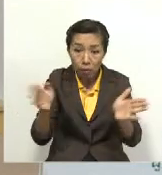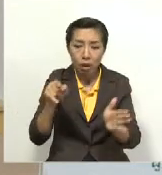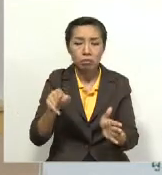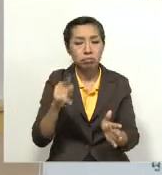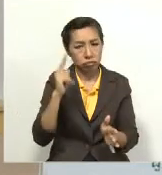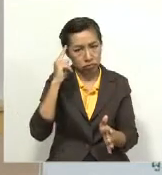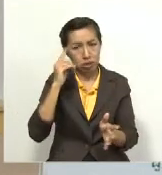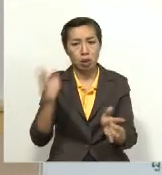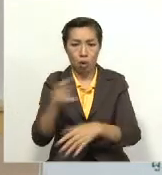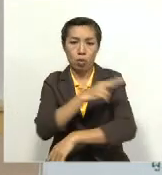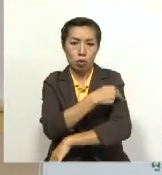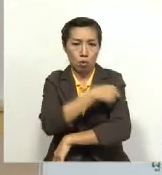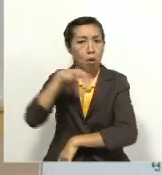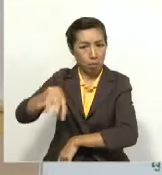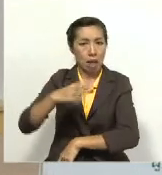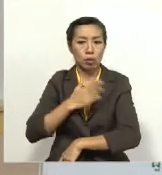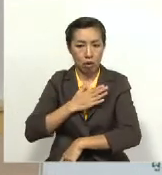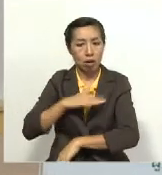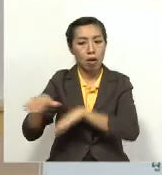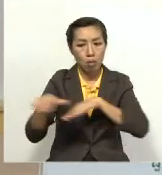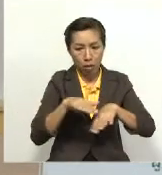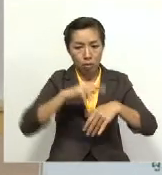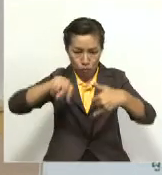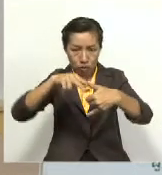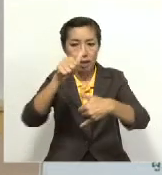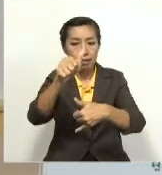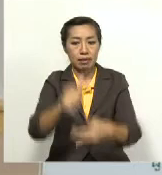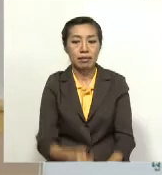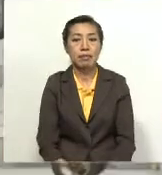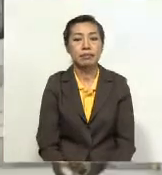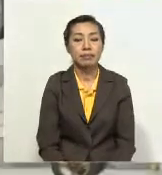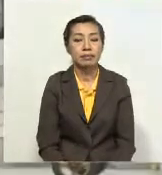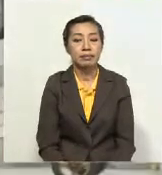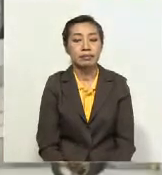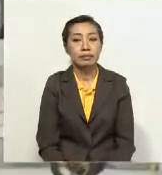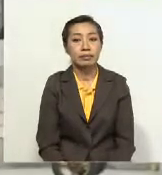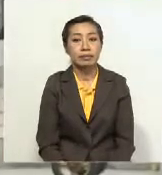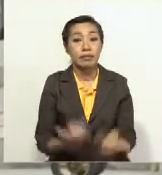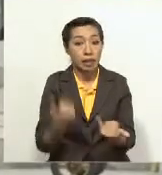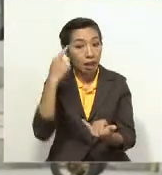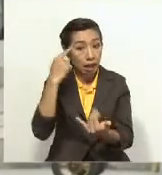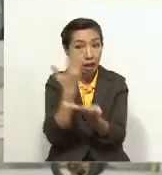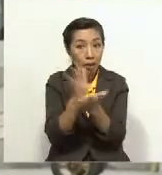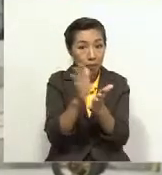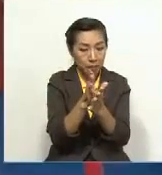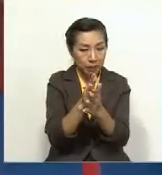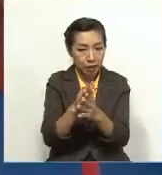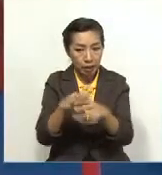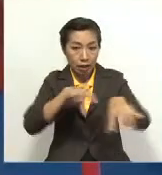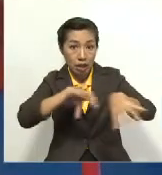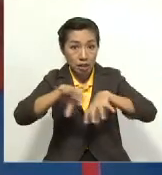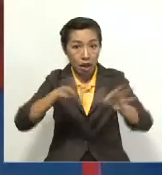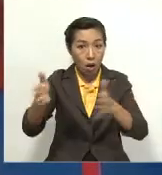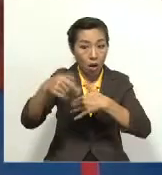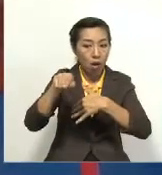เรามีความพร้อมในการที่จะดูแลน้องๆได้อย่างดีนะครับ ทั้งนี้ได้มีการจัดสรรพื้นที่ไว้รองรับการรักษาทีมหมู